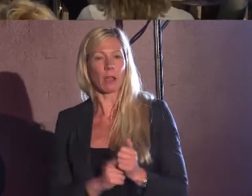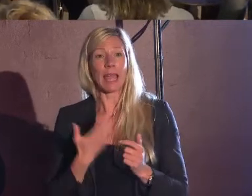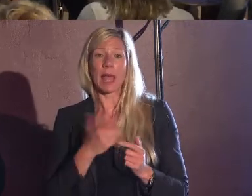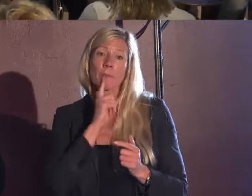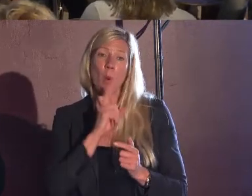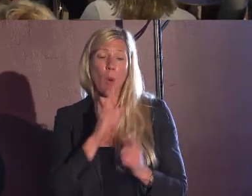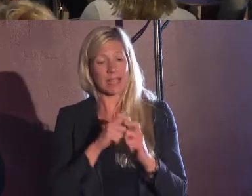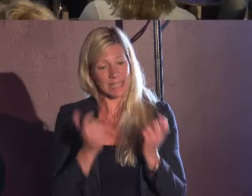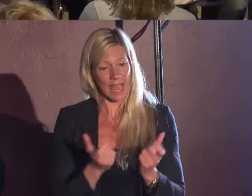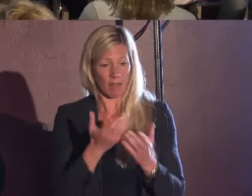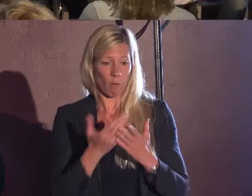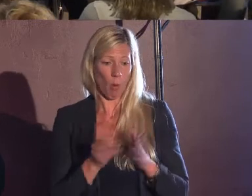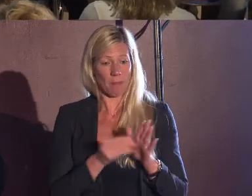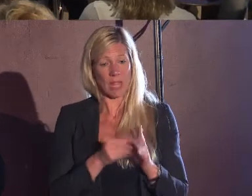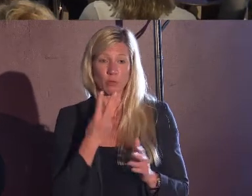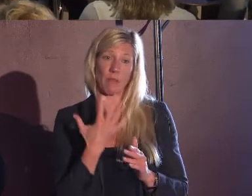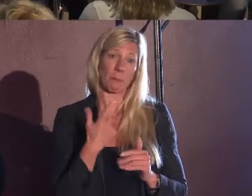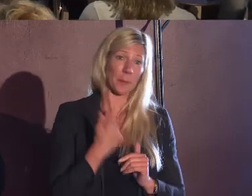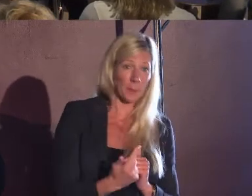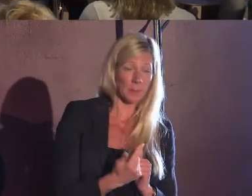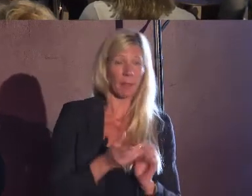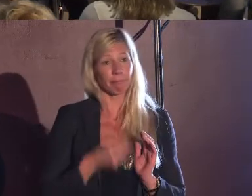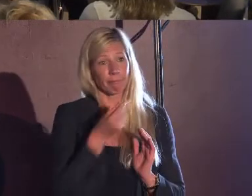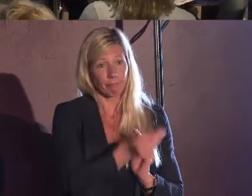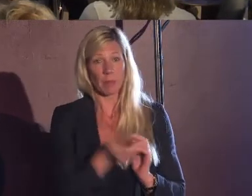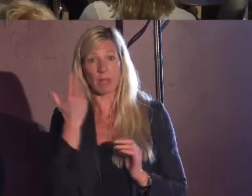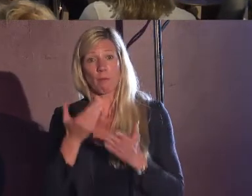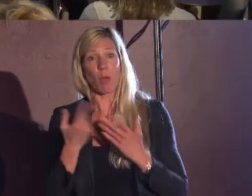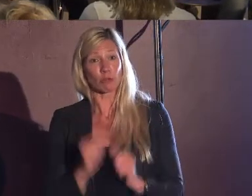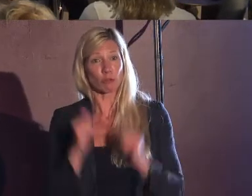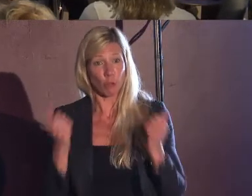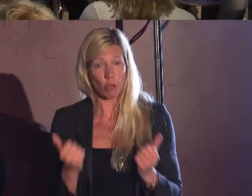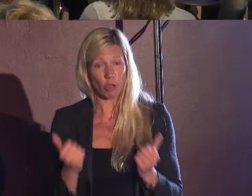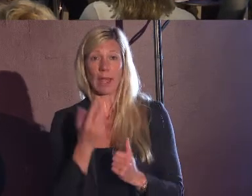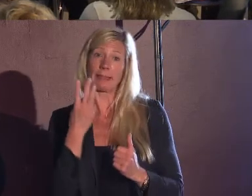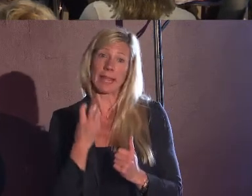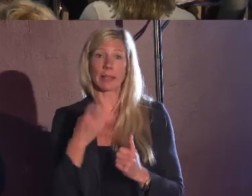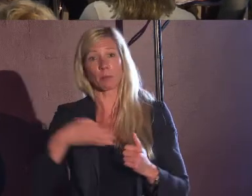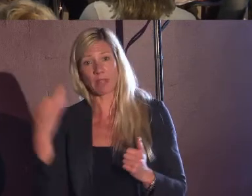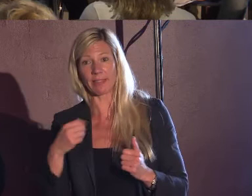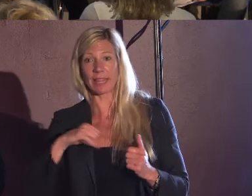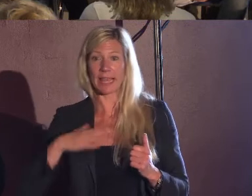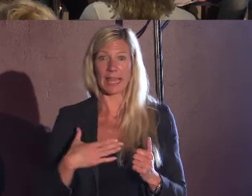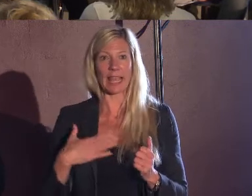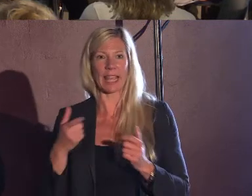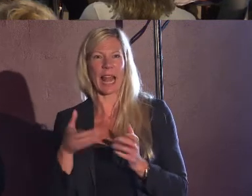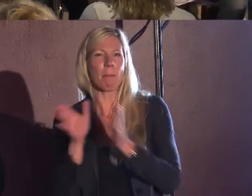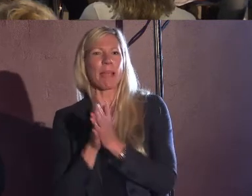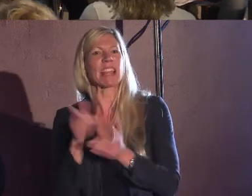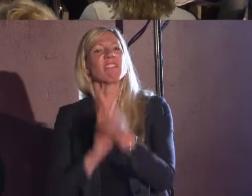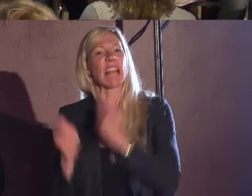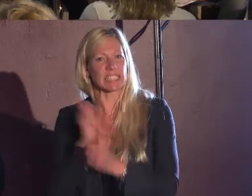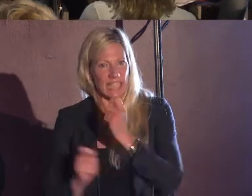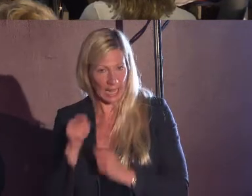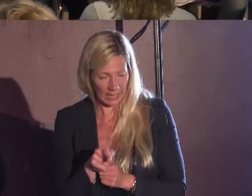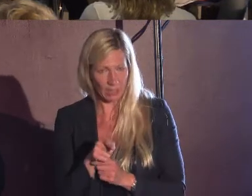i form av ett bidrag på 25 000 och så kunde man få en större check med 30% i egen medfinansiering. Och det här var en